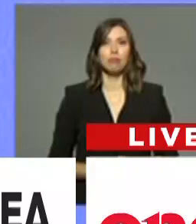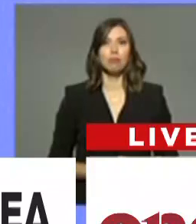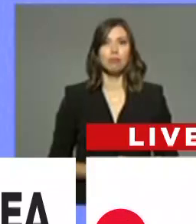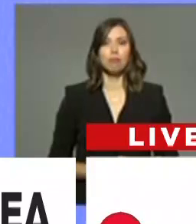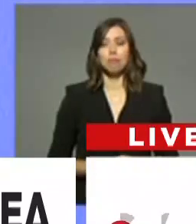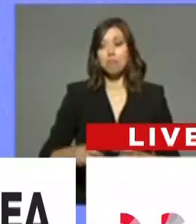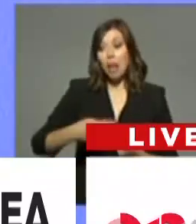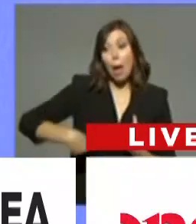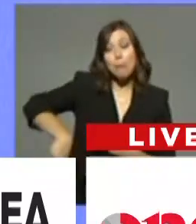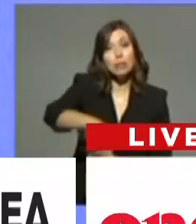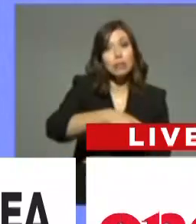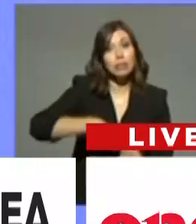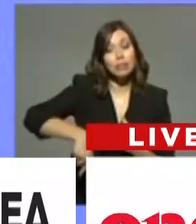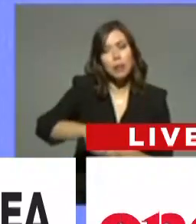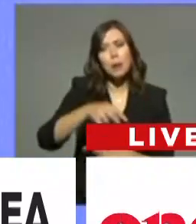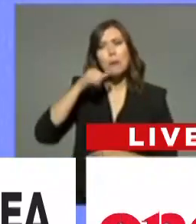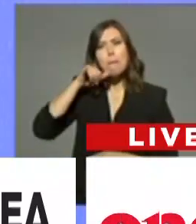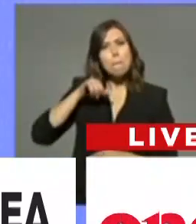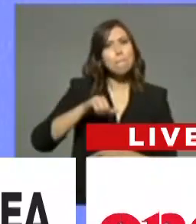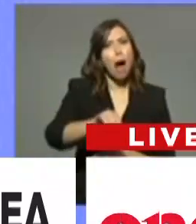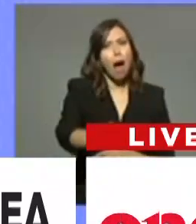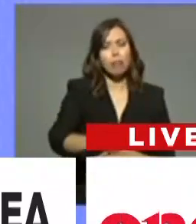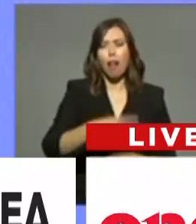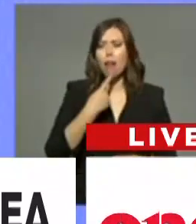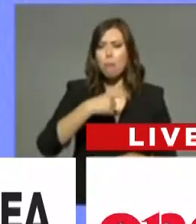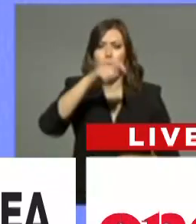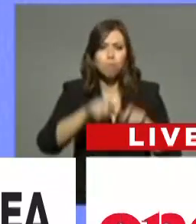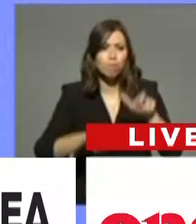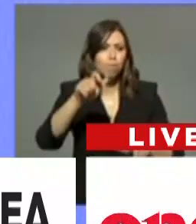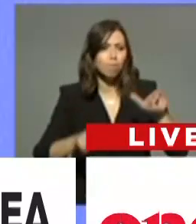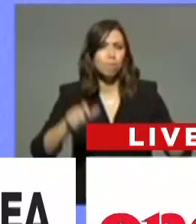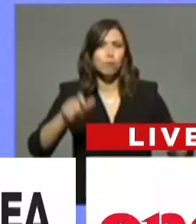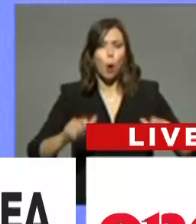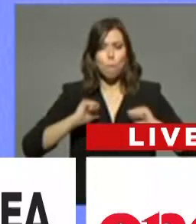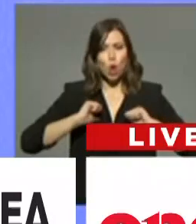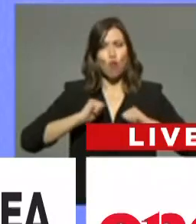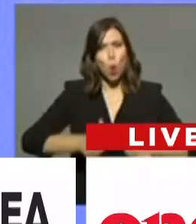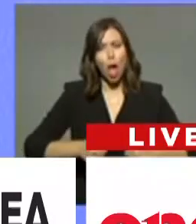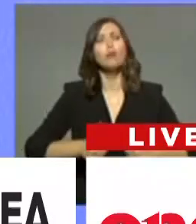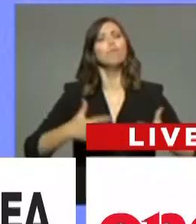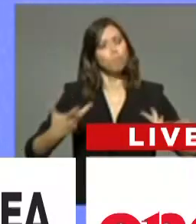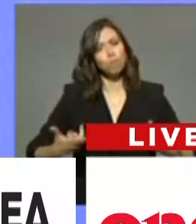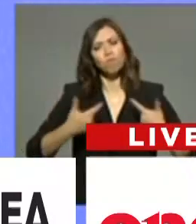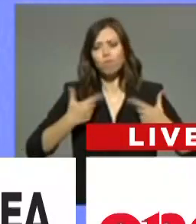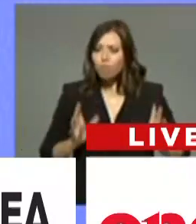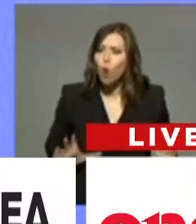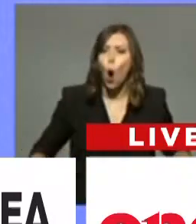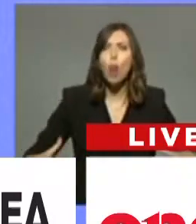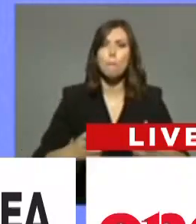Ήμασταν πάντα αυτοί που θέταμε την ατομική πρωτοβουλία στην υπηρεσία της συλλογικής